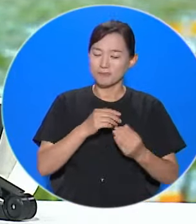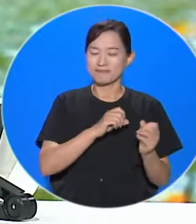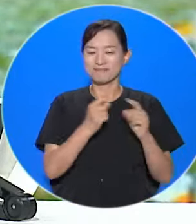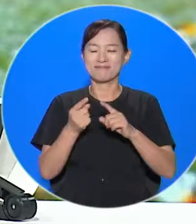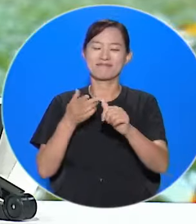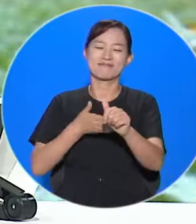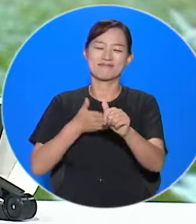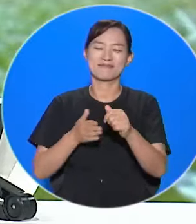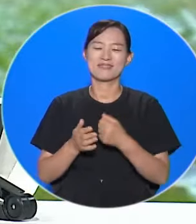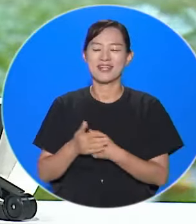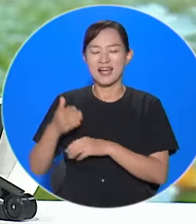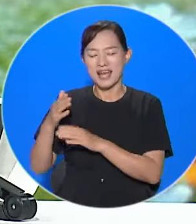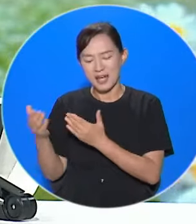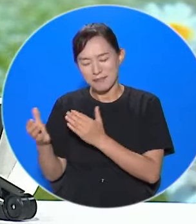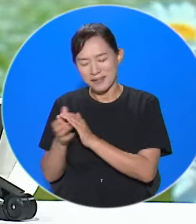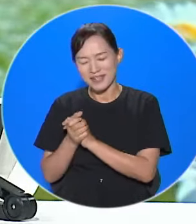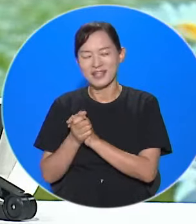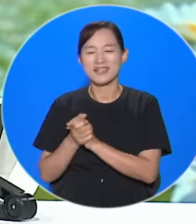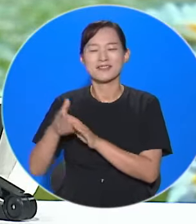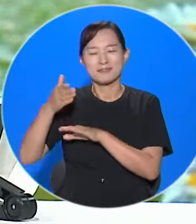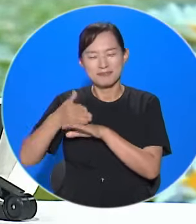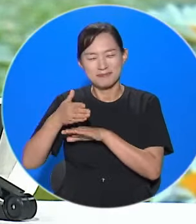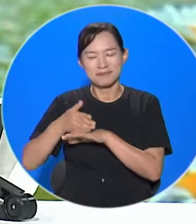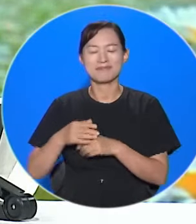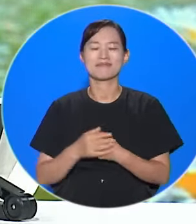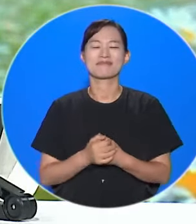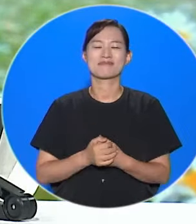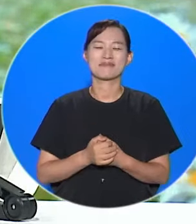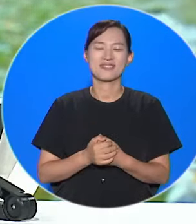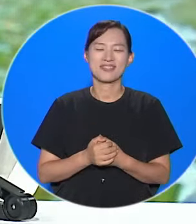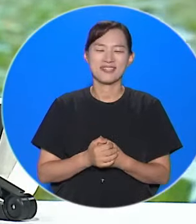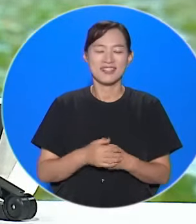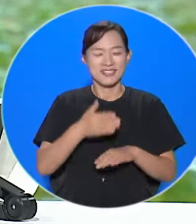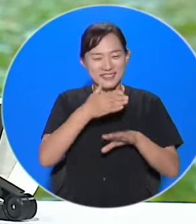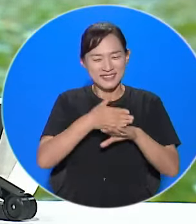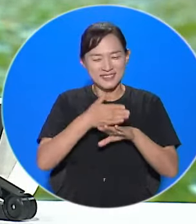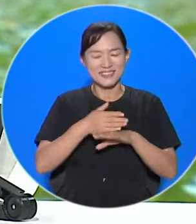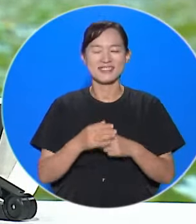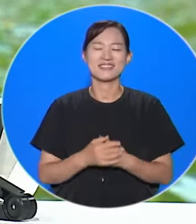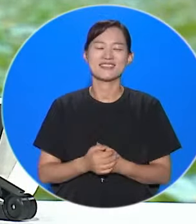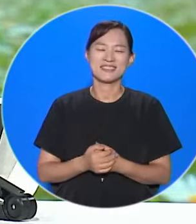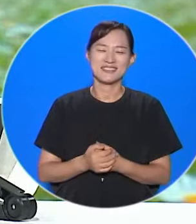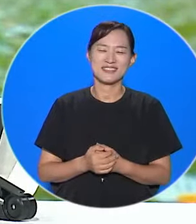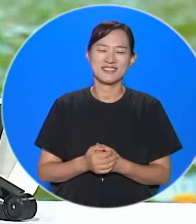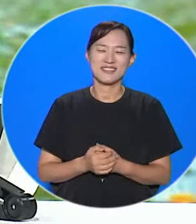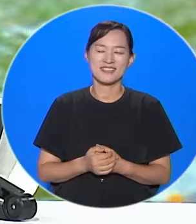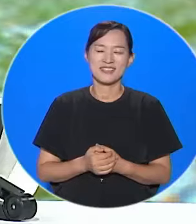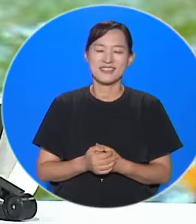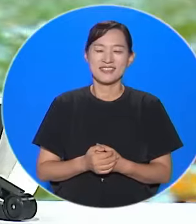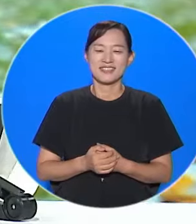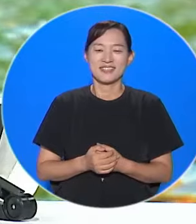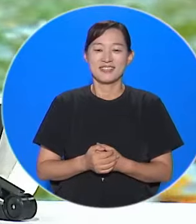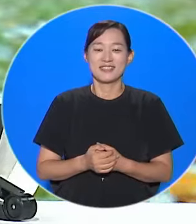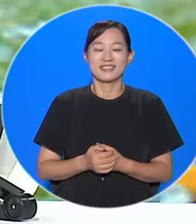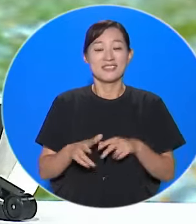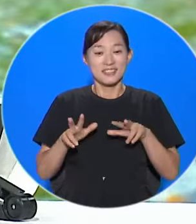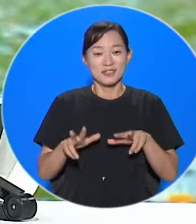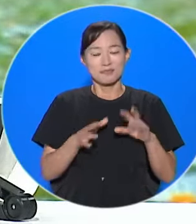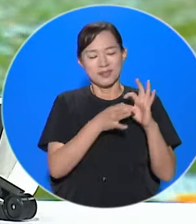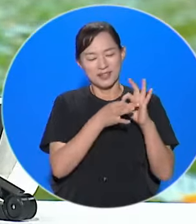회복하시길 바랍니다 아멘. 아멘. 감사합니다. 네, 감사합니다, 권사님. 네,